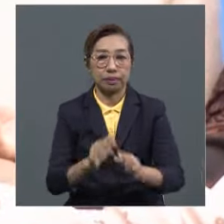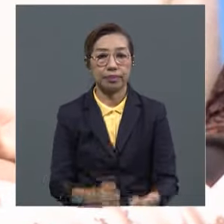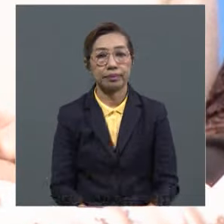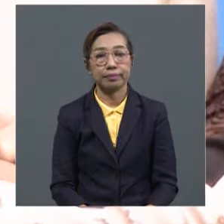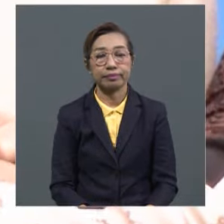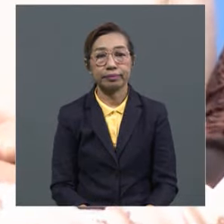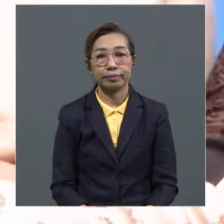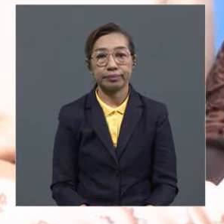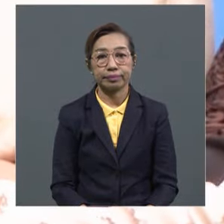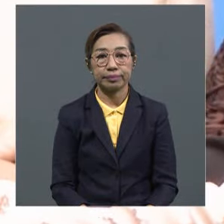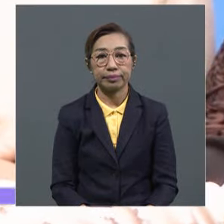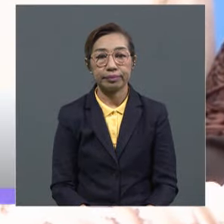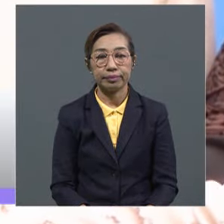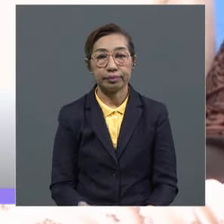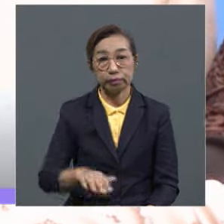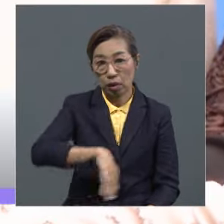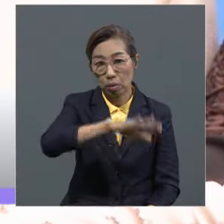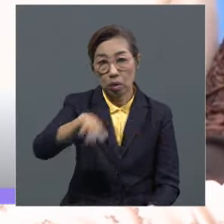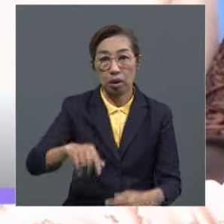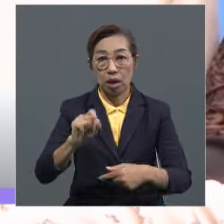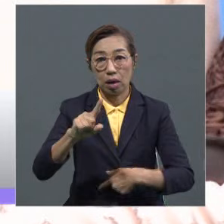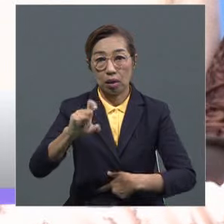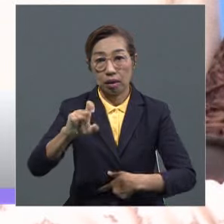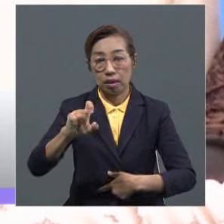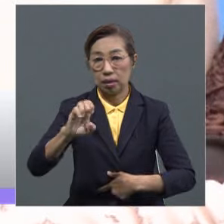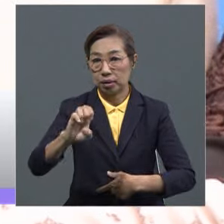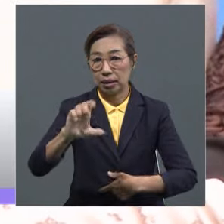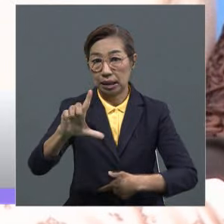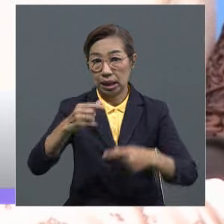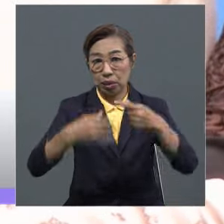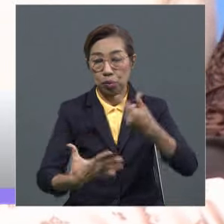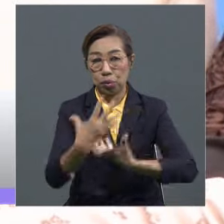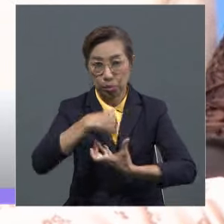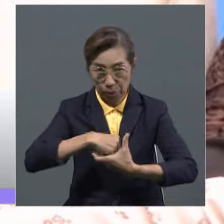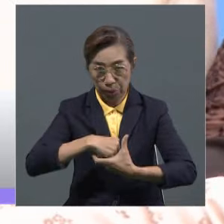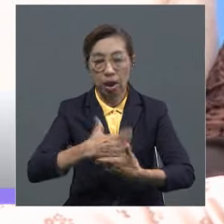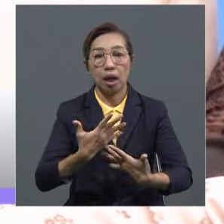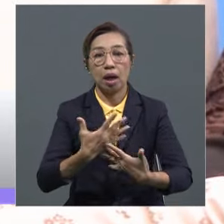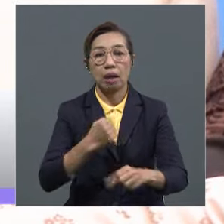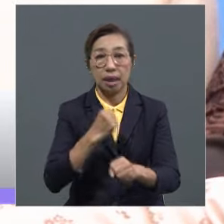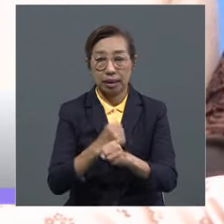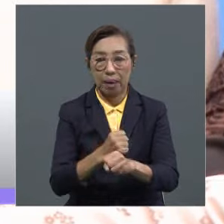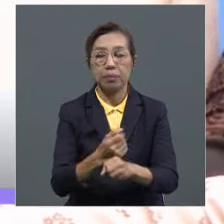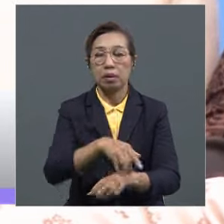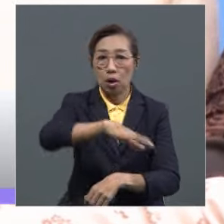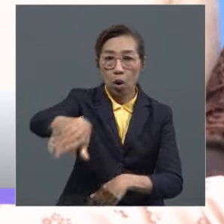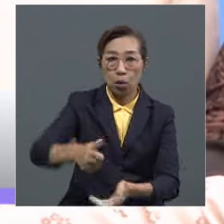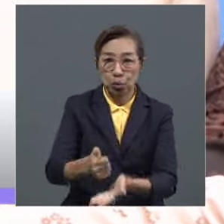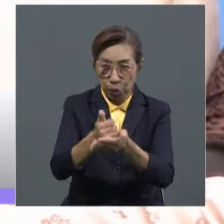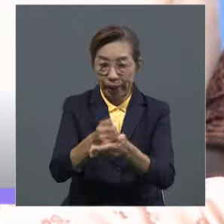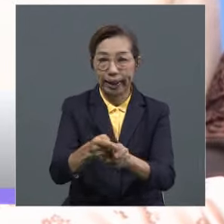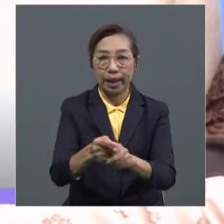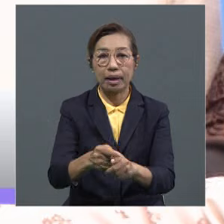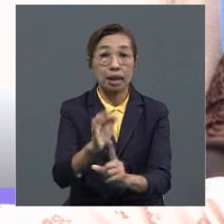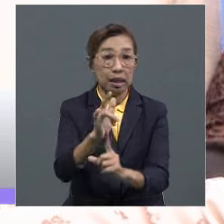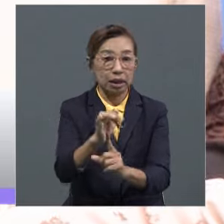ช่วยกันรักษาศีลนะคะแล้วก็อาจจะร่วมในการที่จะหล่อเทียนแล้วก็ถวายเทียนนะคะ